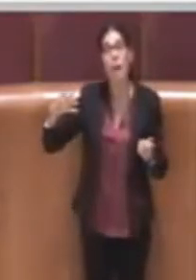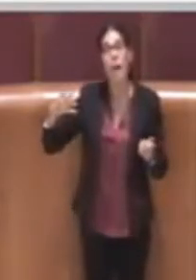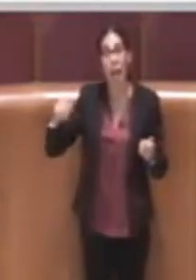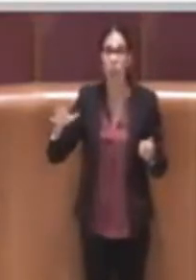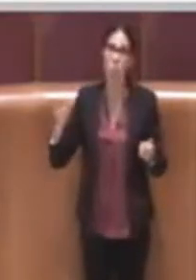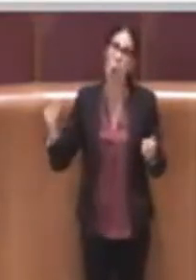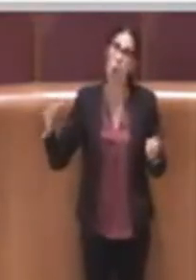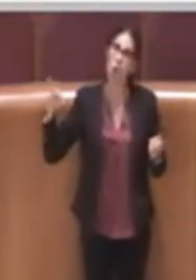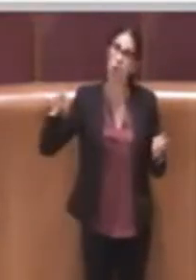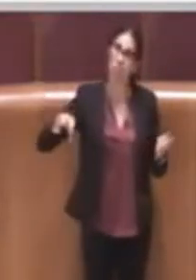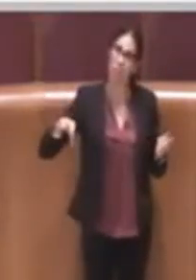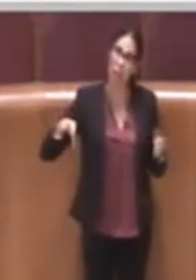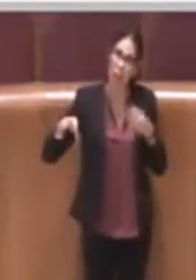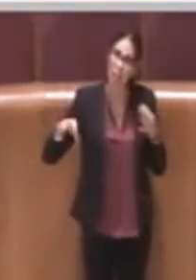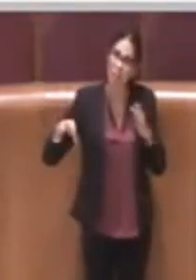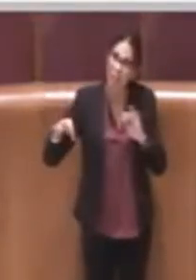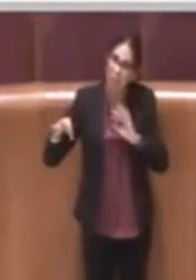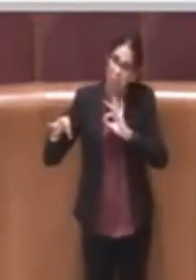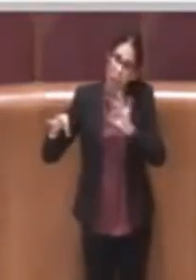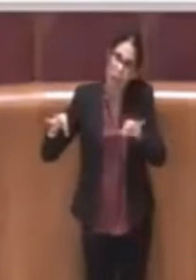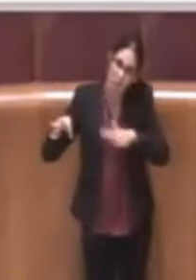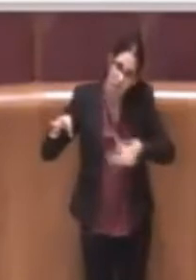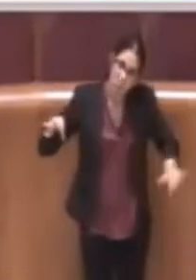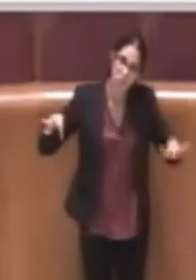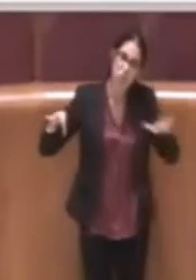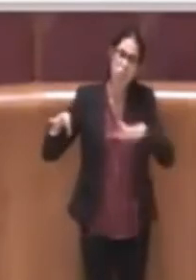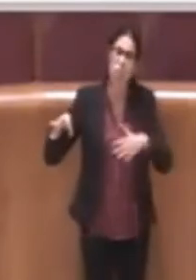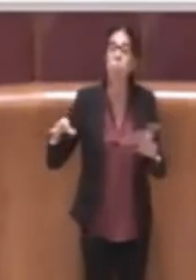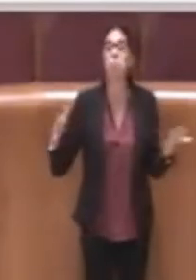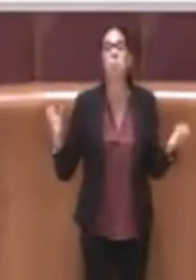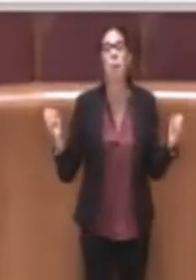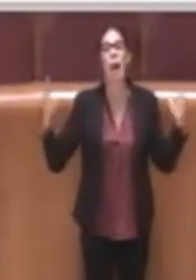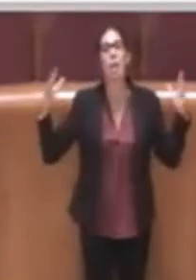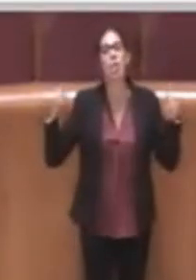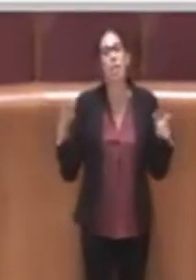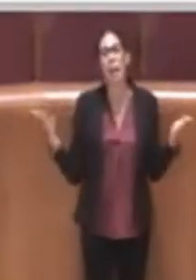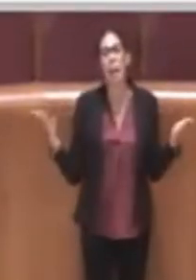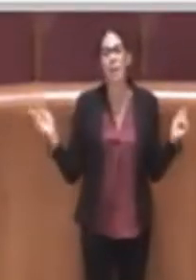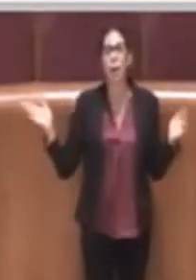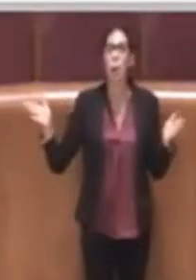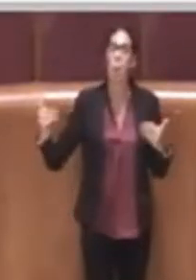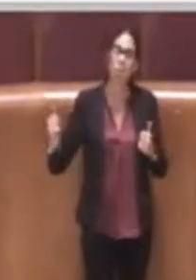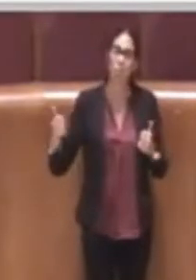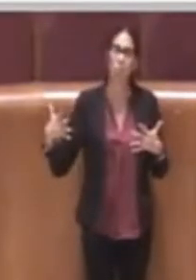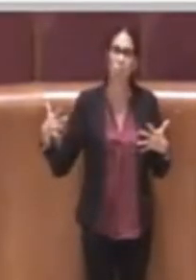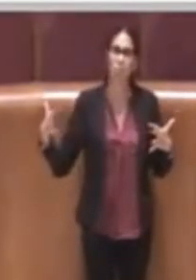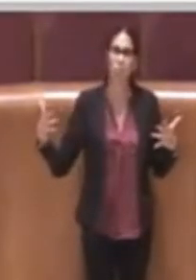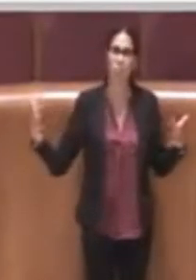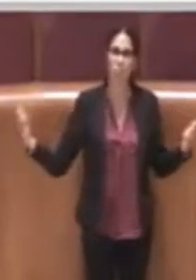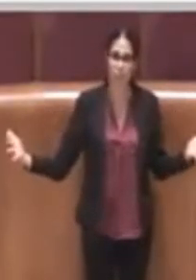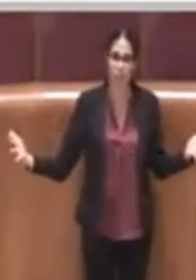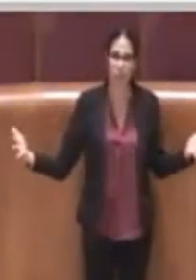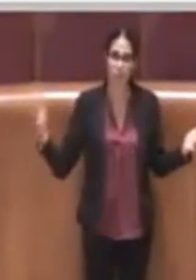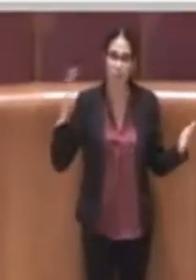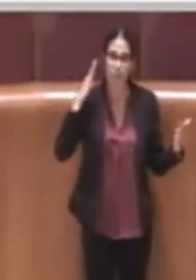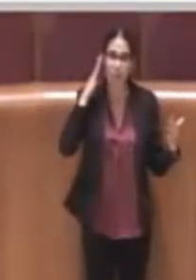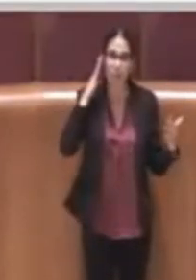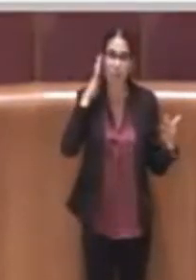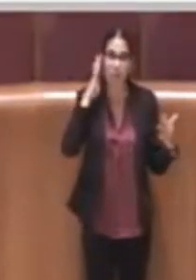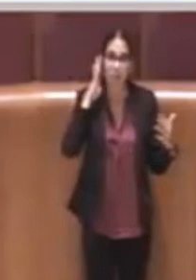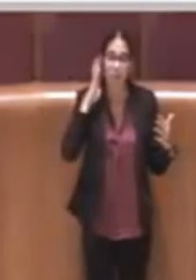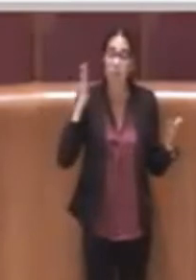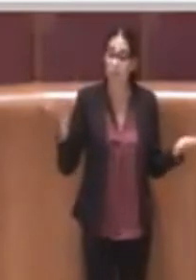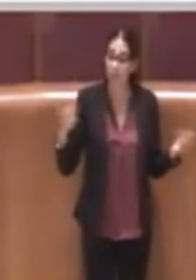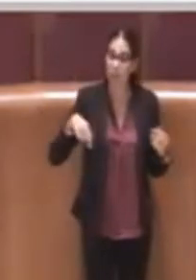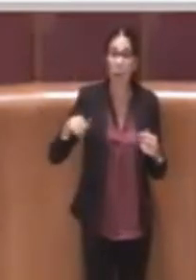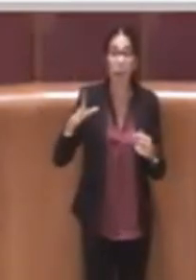centrale, andando ad atterrare altrove, magicamente le cubature lievitavano pure. Allora ci rendiamo